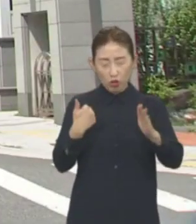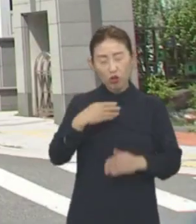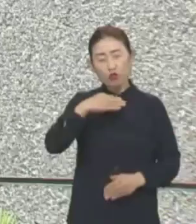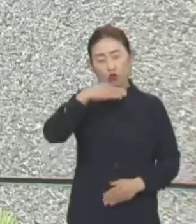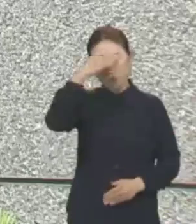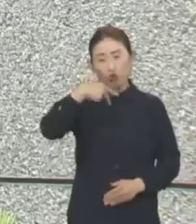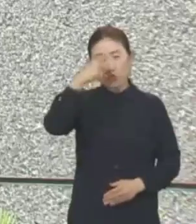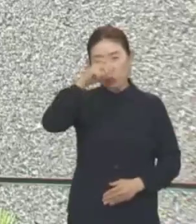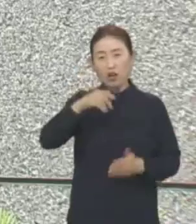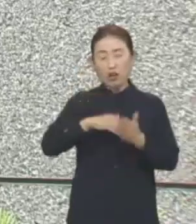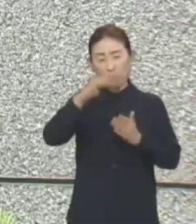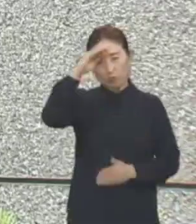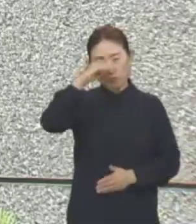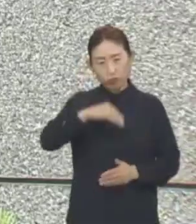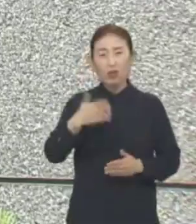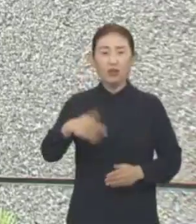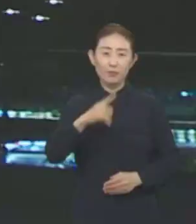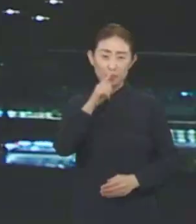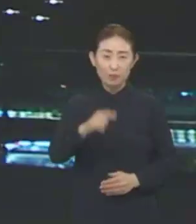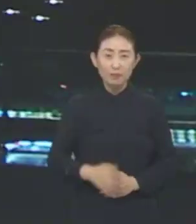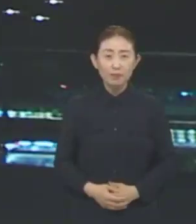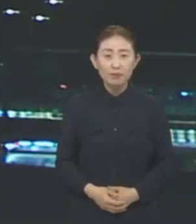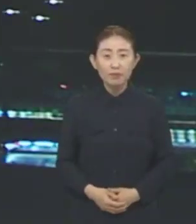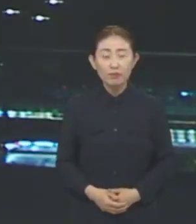것으로 알려졌습니다.